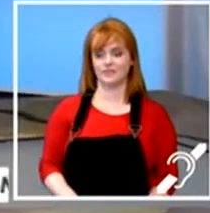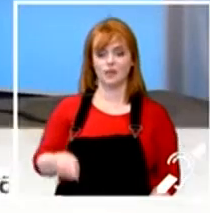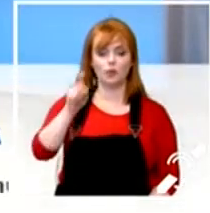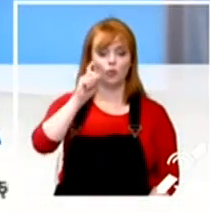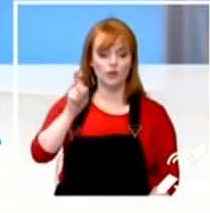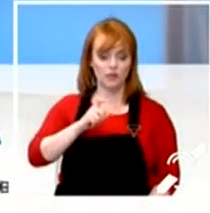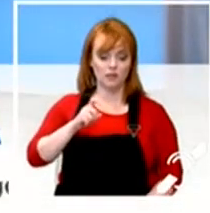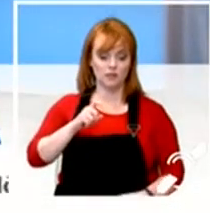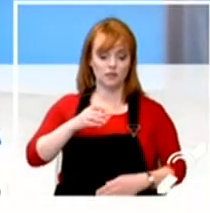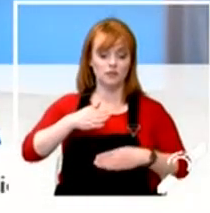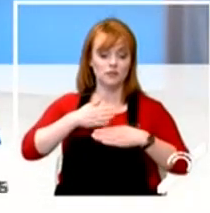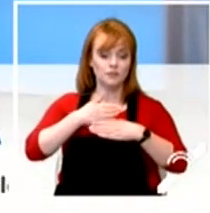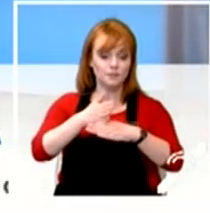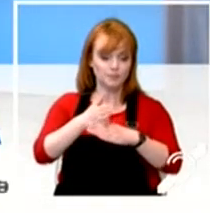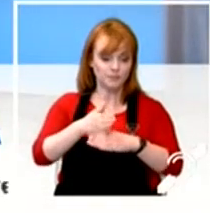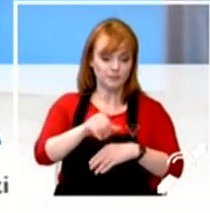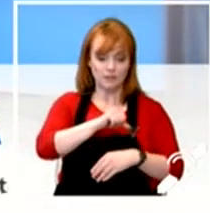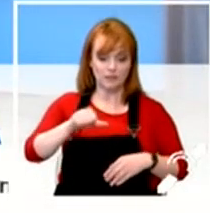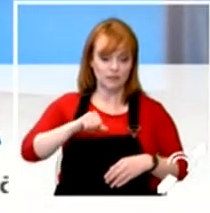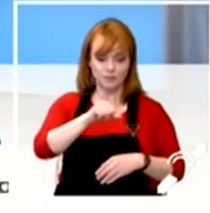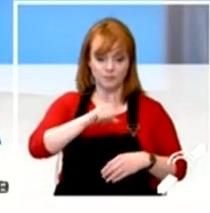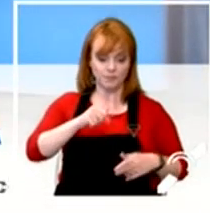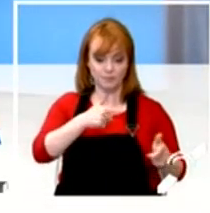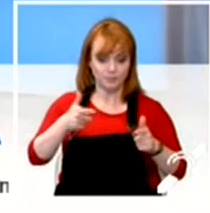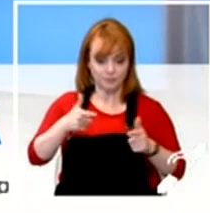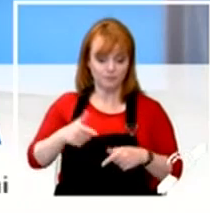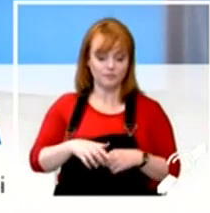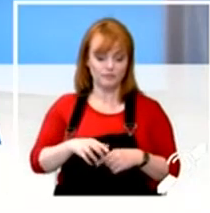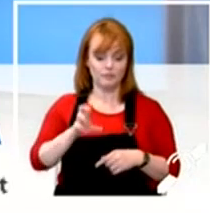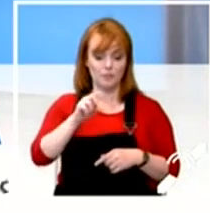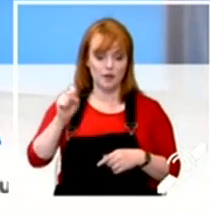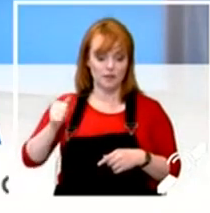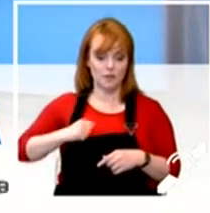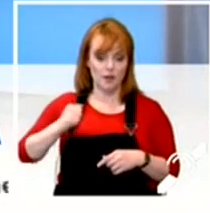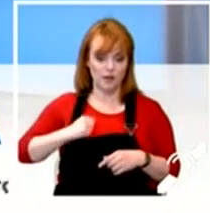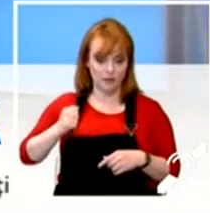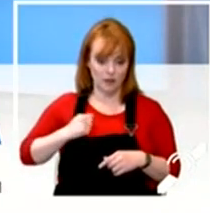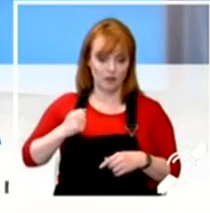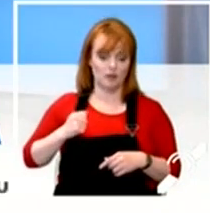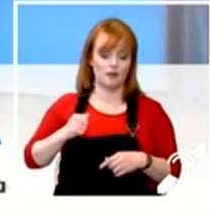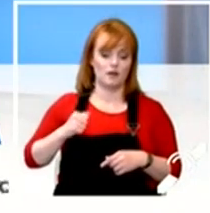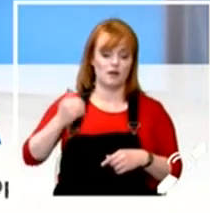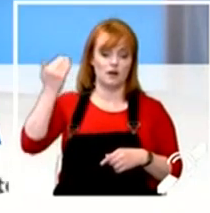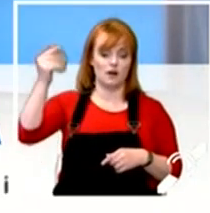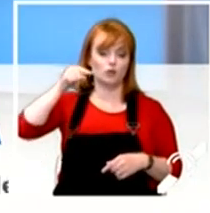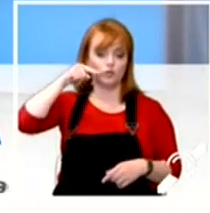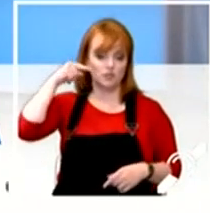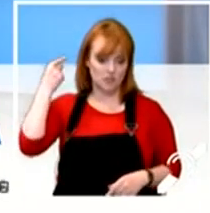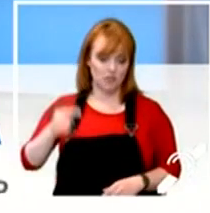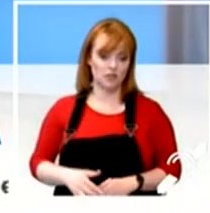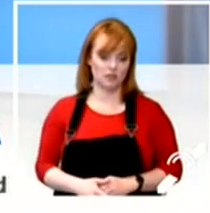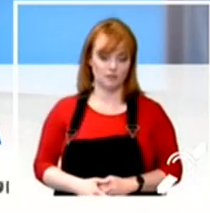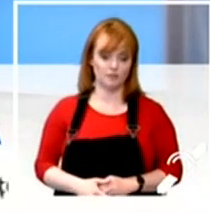Ucraina a distrus cele mai pregătite unități militare ale Rusiei care luptă în orașul Bahmut din regiunea Donetsk. Anunțul a fost făcut